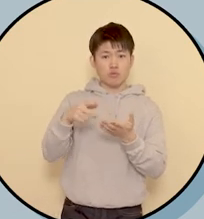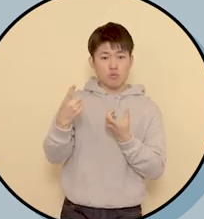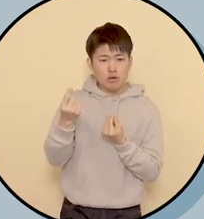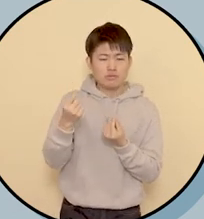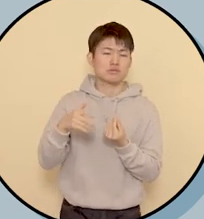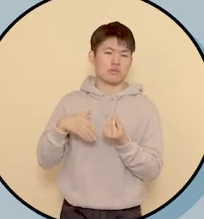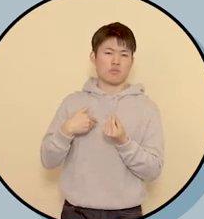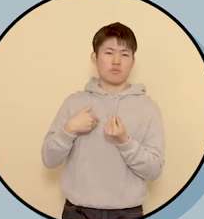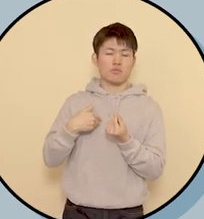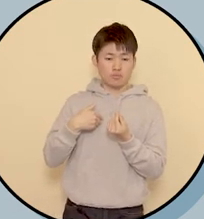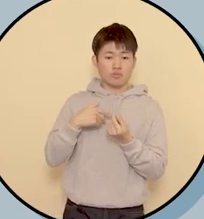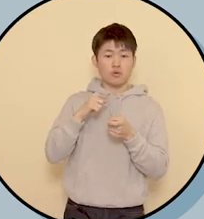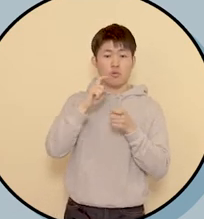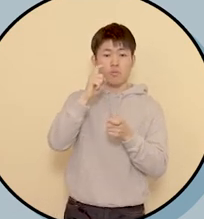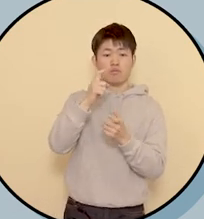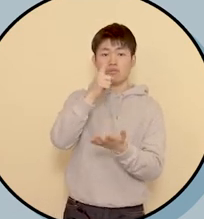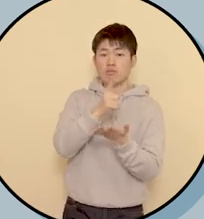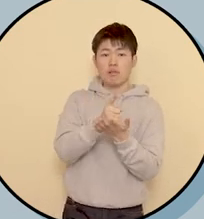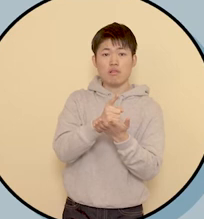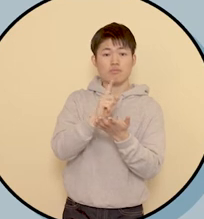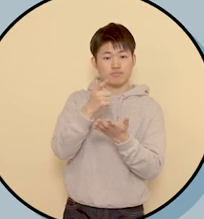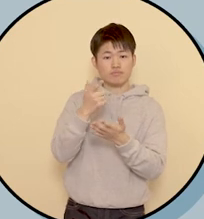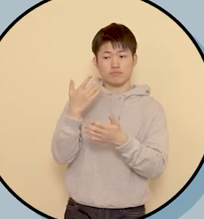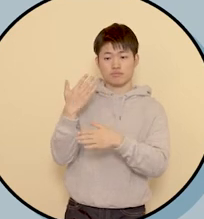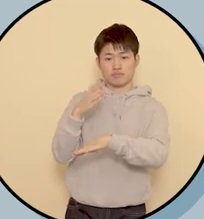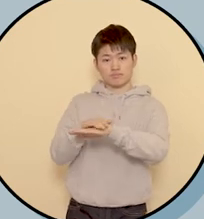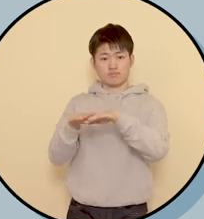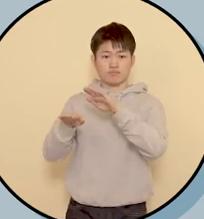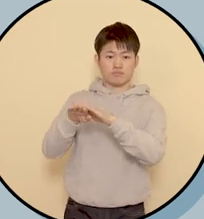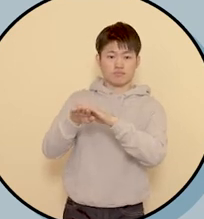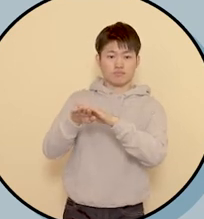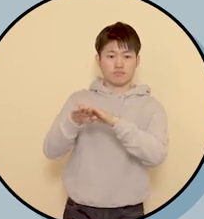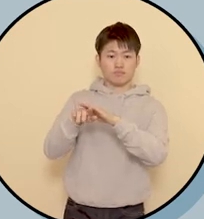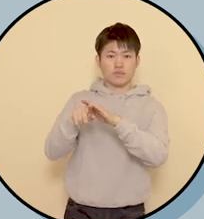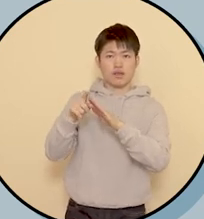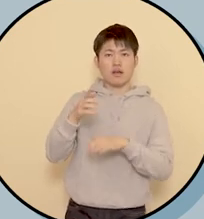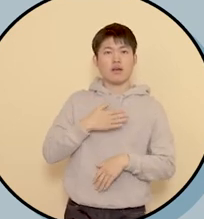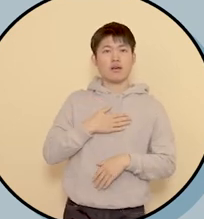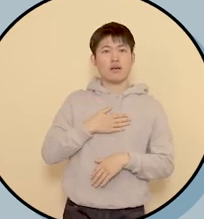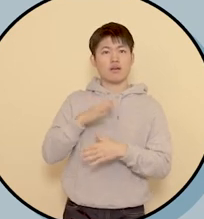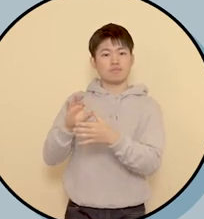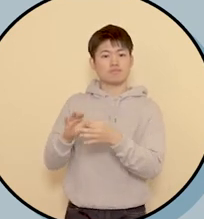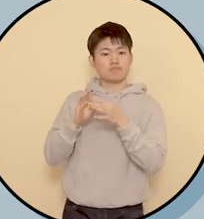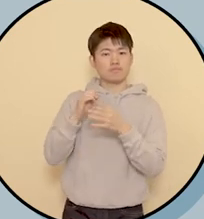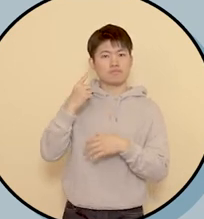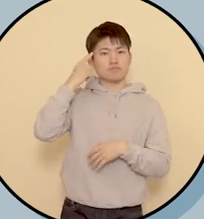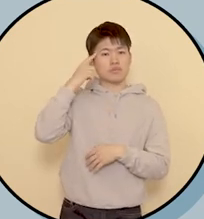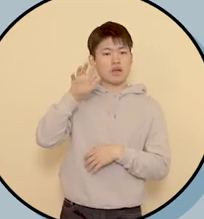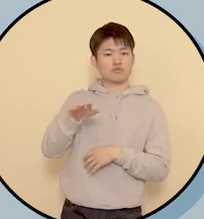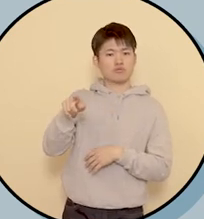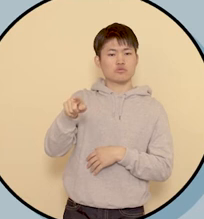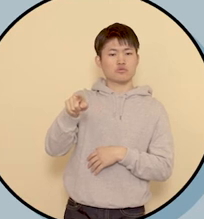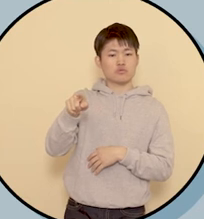て、ただ触れるっていうだけで何か分かったような気がすると、体温を感じる